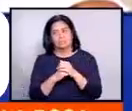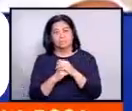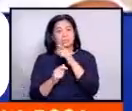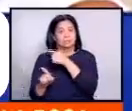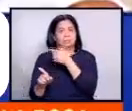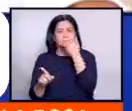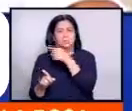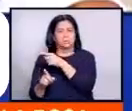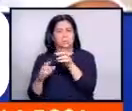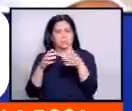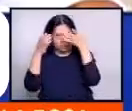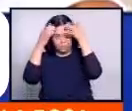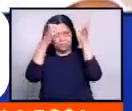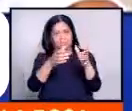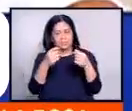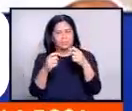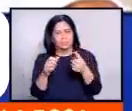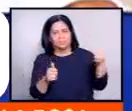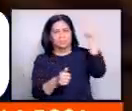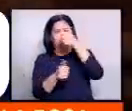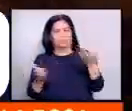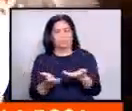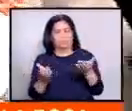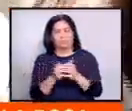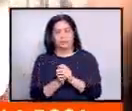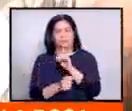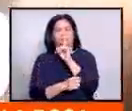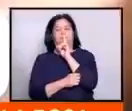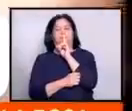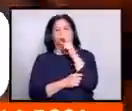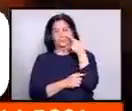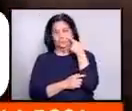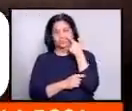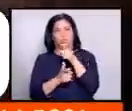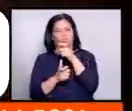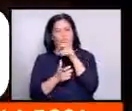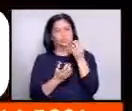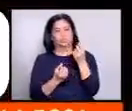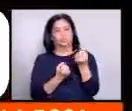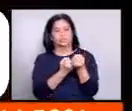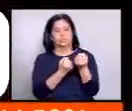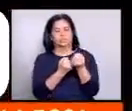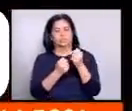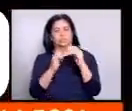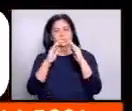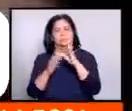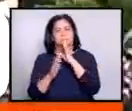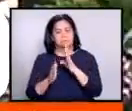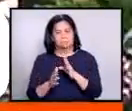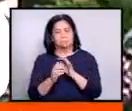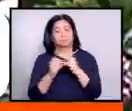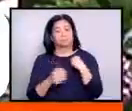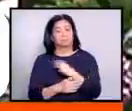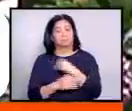Ikaw na lang, total ikaw yung pinaka-senior dito. Tikom ang bibig ni Arroyo kung sino ang kanyang manok sa House Speaker. Bagamat